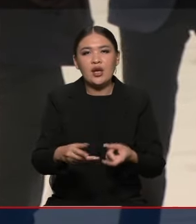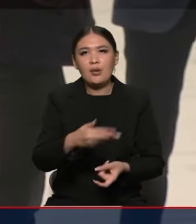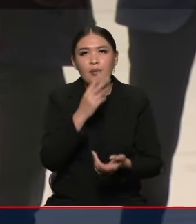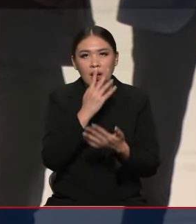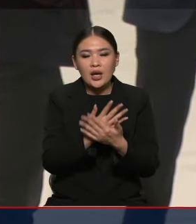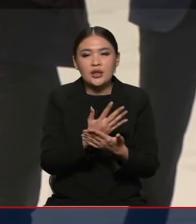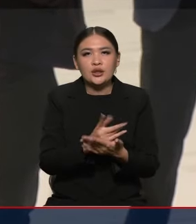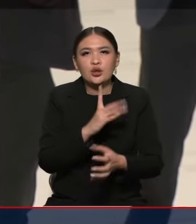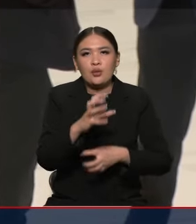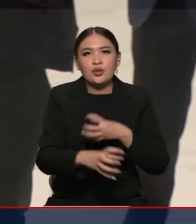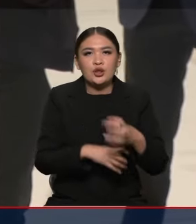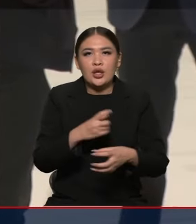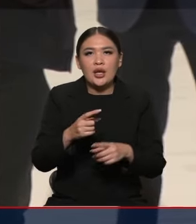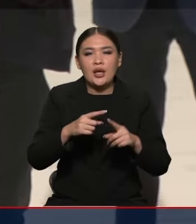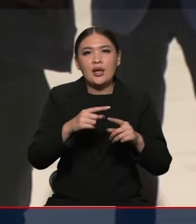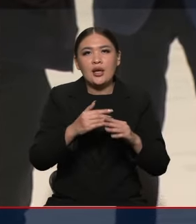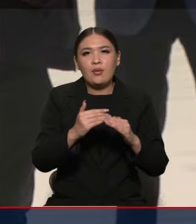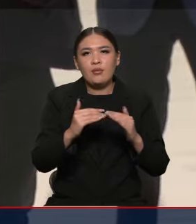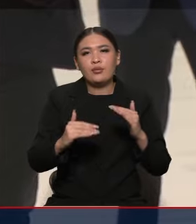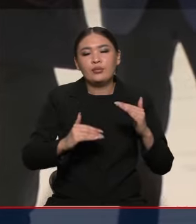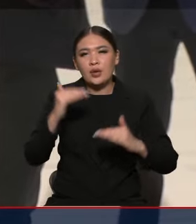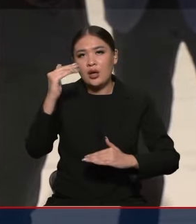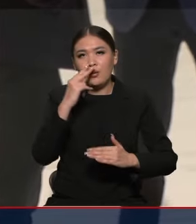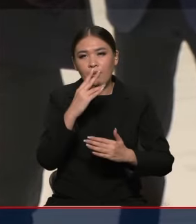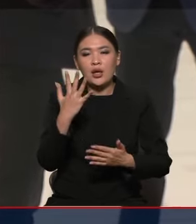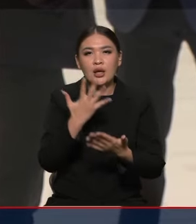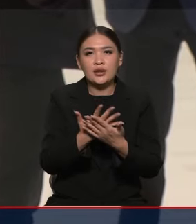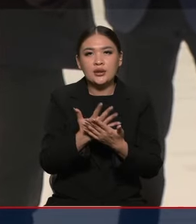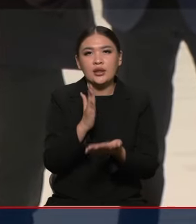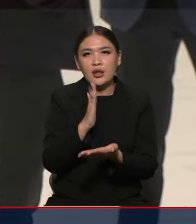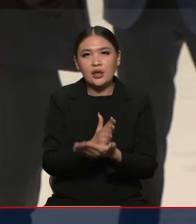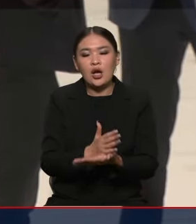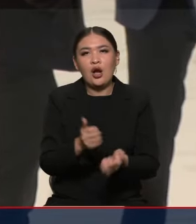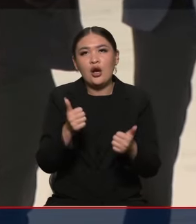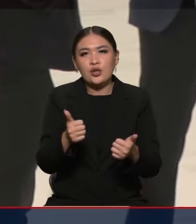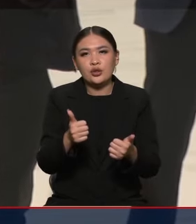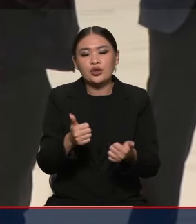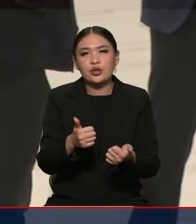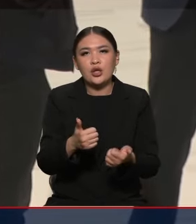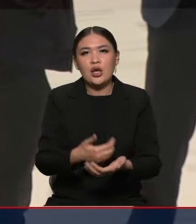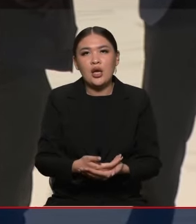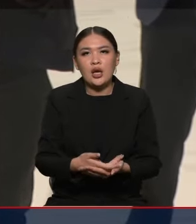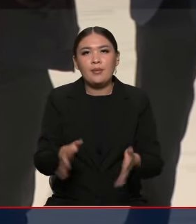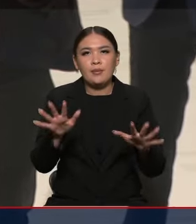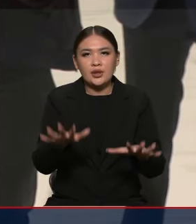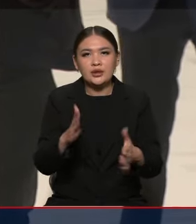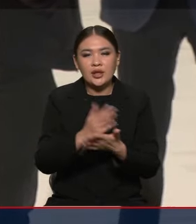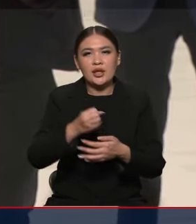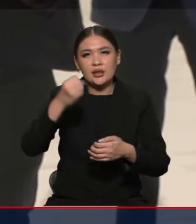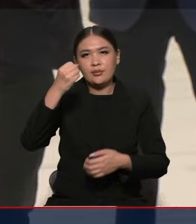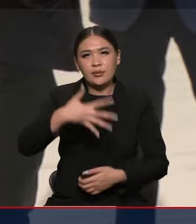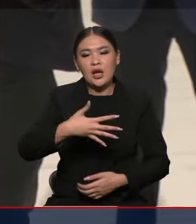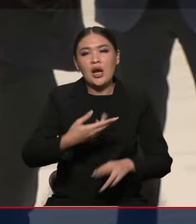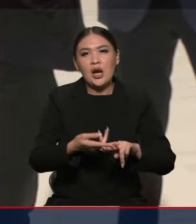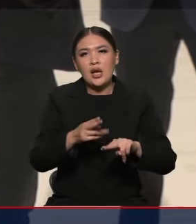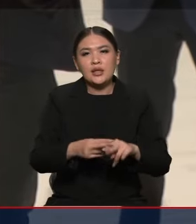на международных рейтингах хорошие показатели, хорошие занимаем места в рейтинге.